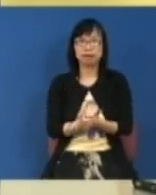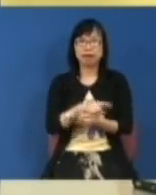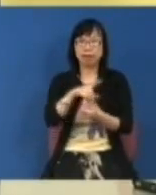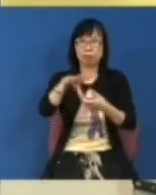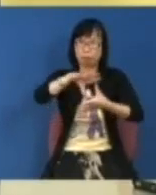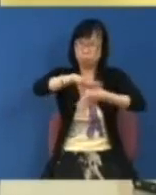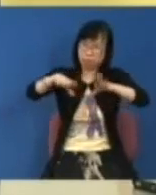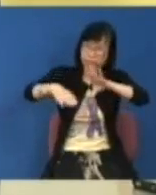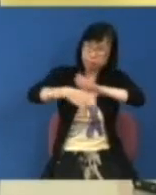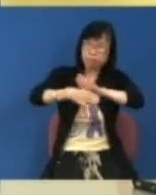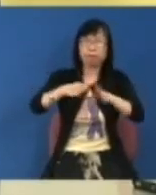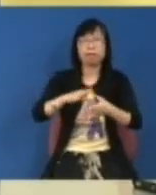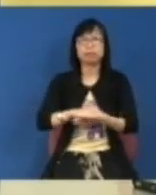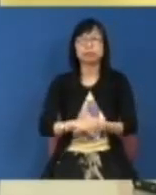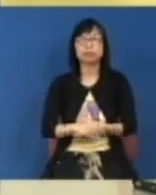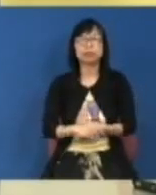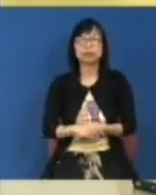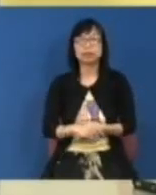不同的